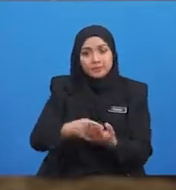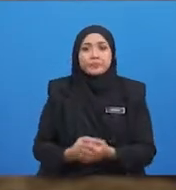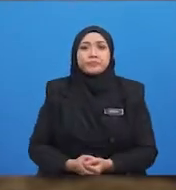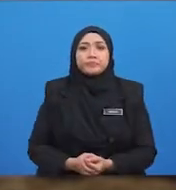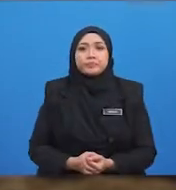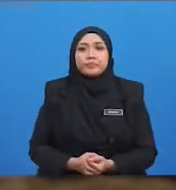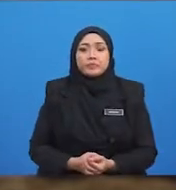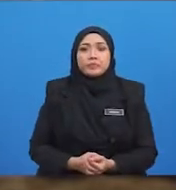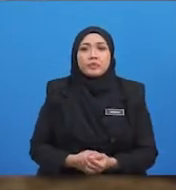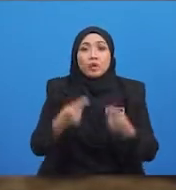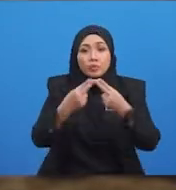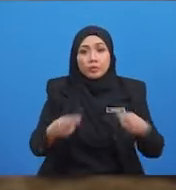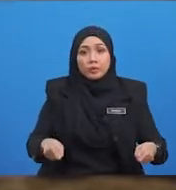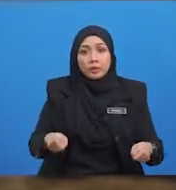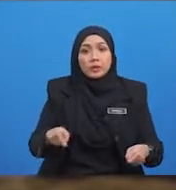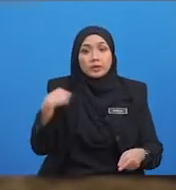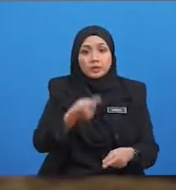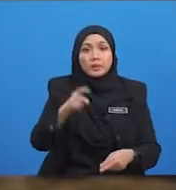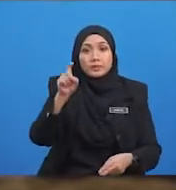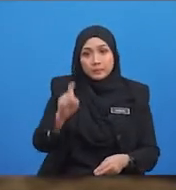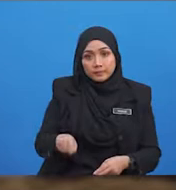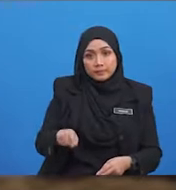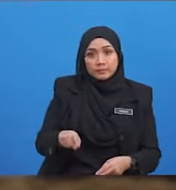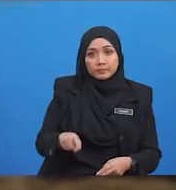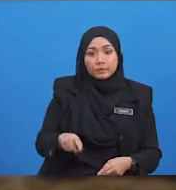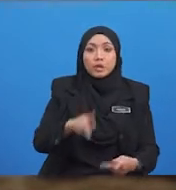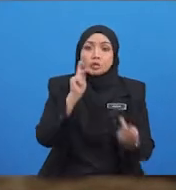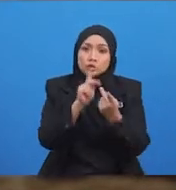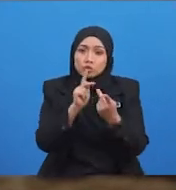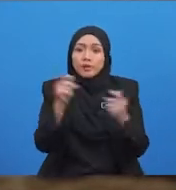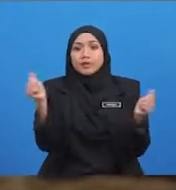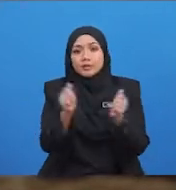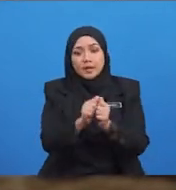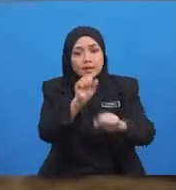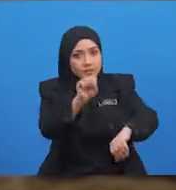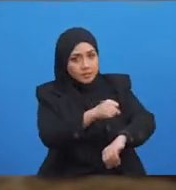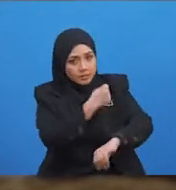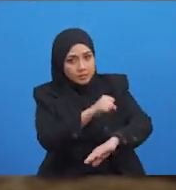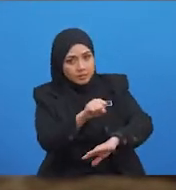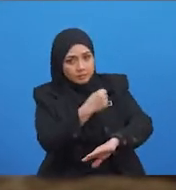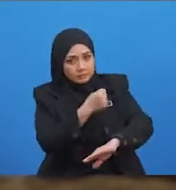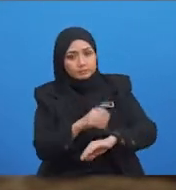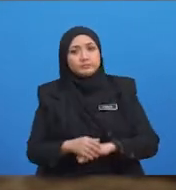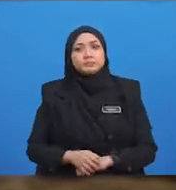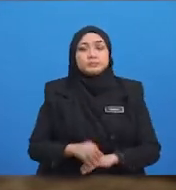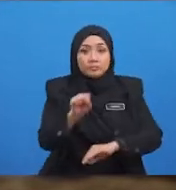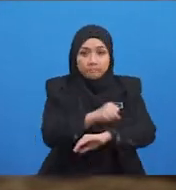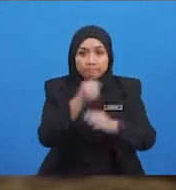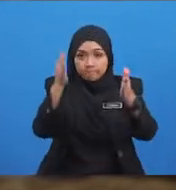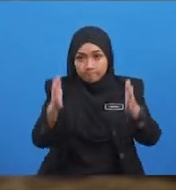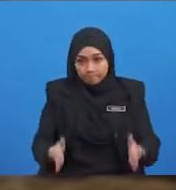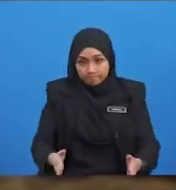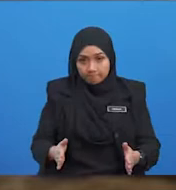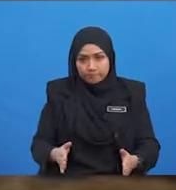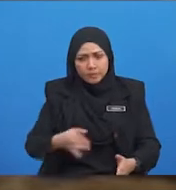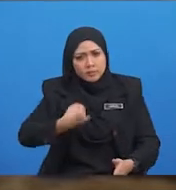Huraian yang perlu kita berikan mestilah bersesuaian dengan sajak. Contohnya, penyajak insaf